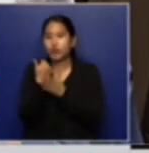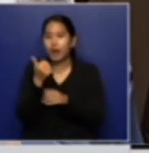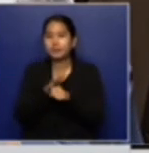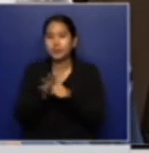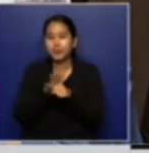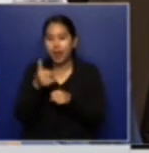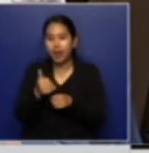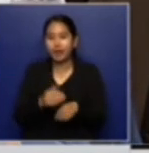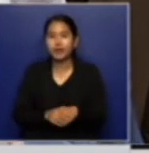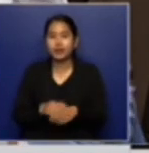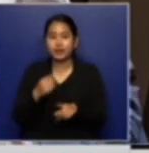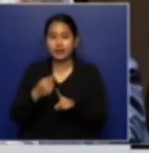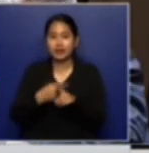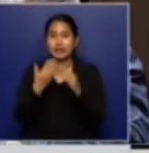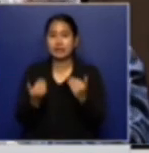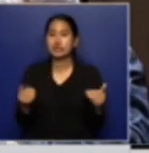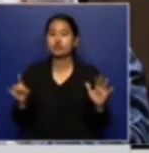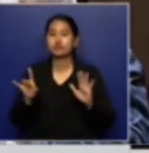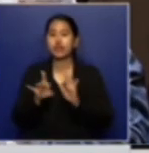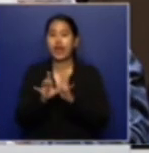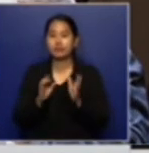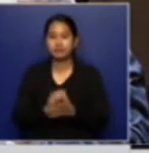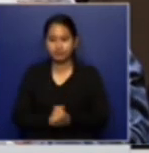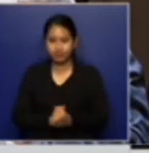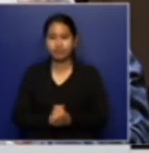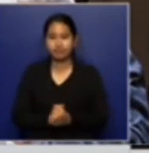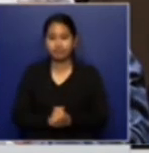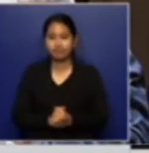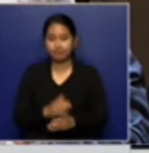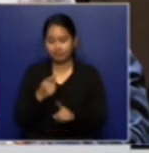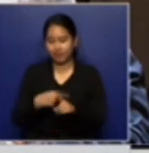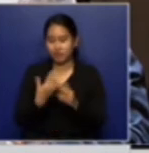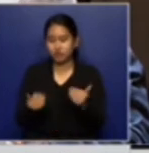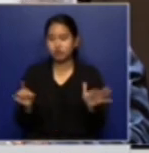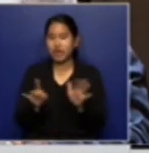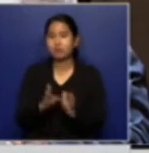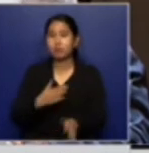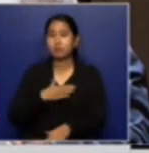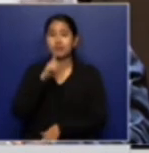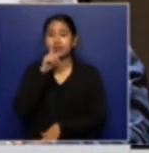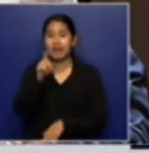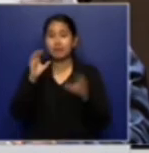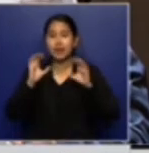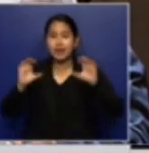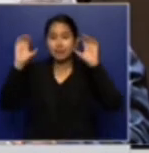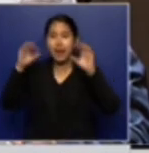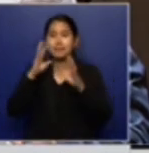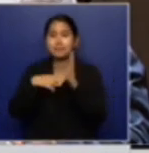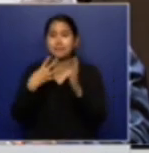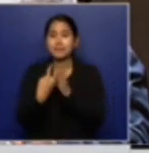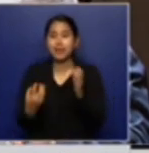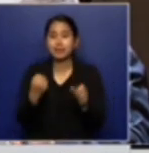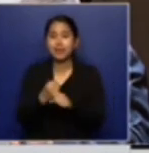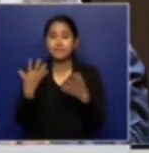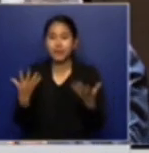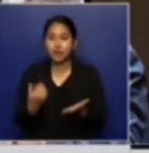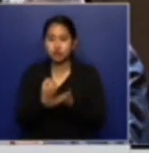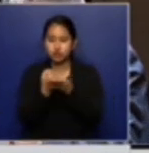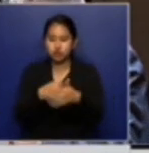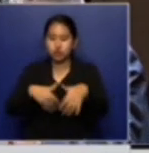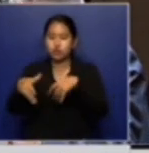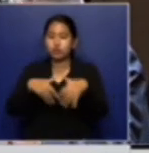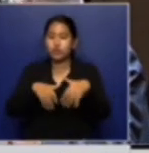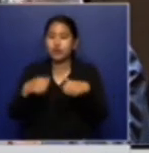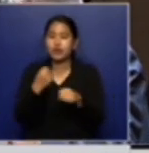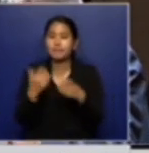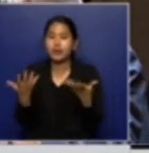และเดือนนี้เป็นเดือนสุดท้ายแล้วผมถามว่าทางรัฐบาลมีมาตรการอะไรที่จะช่วยเหลือเยียวยาพี่น้